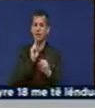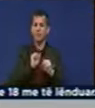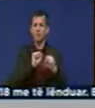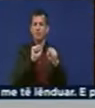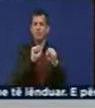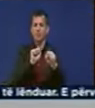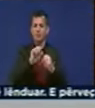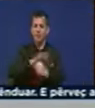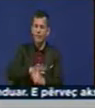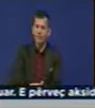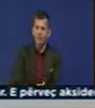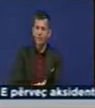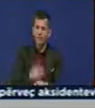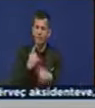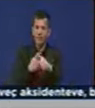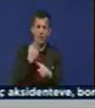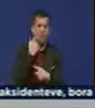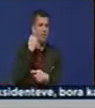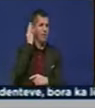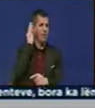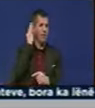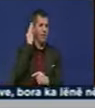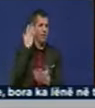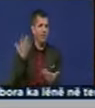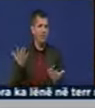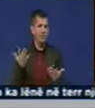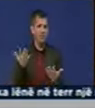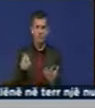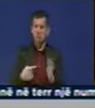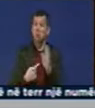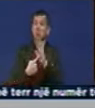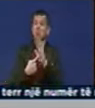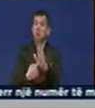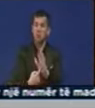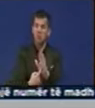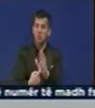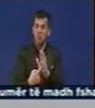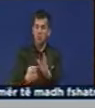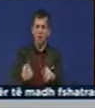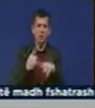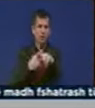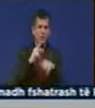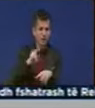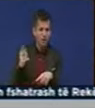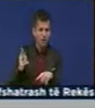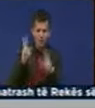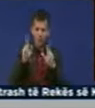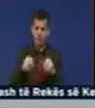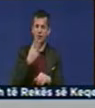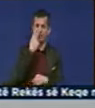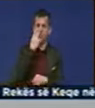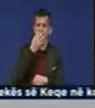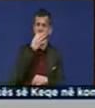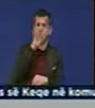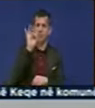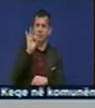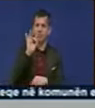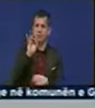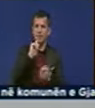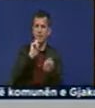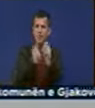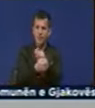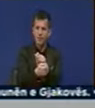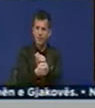janë diskriminuese ndaj burrave. Shembujt e këtij dhe të tjerë mund të na shpijnë drejt kapërcimit të hendekut